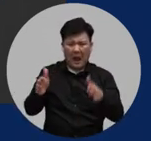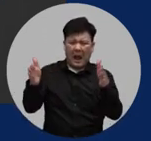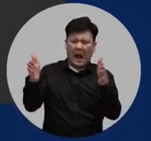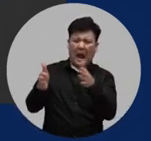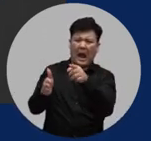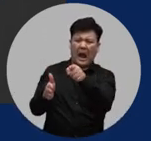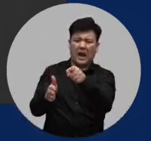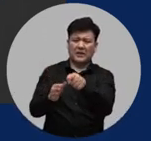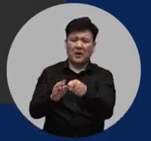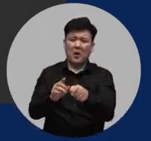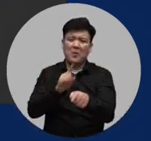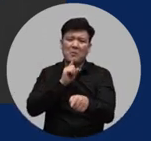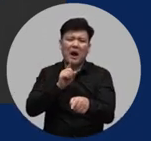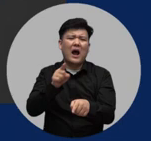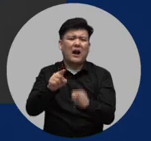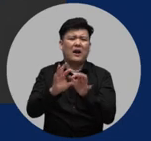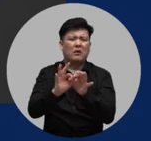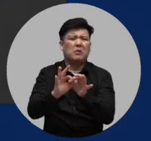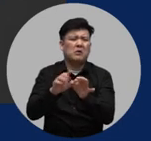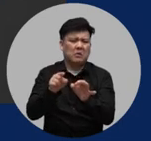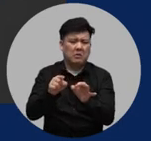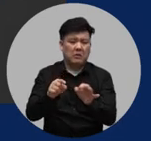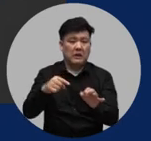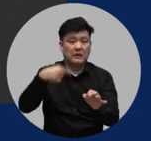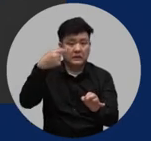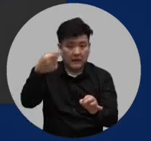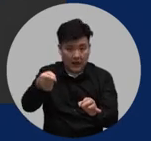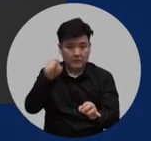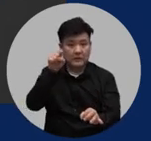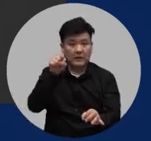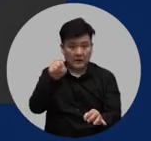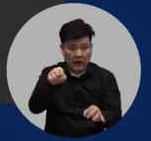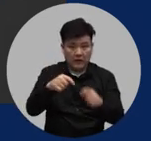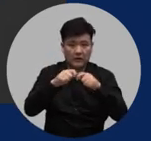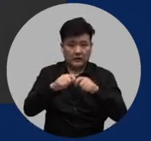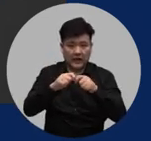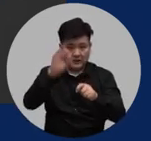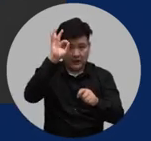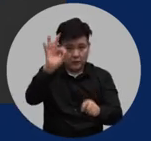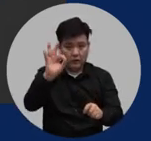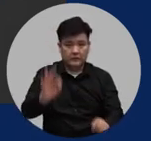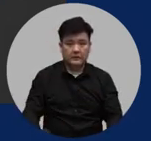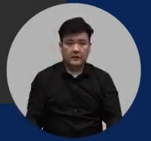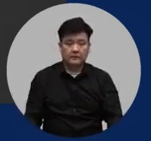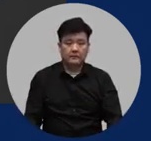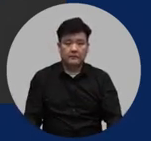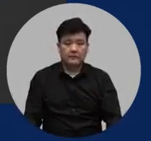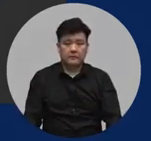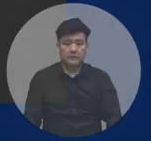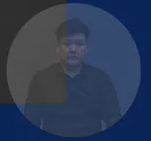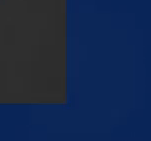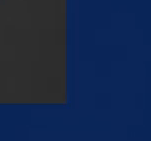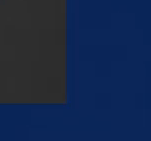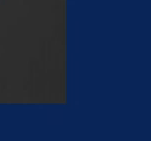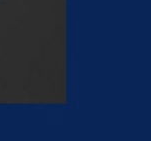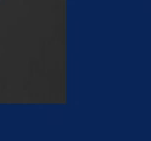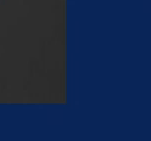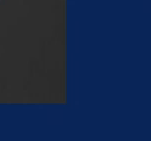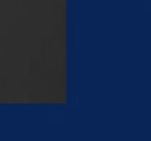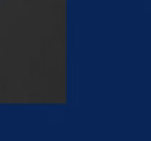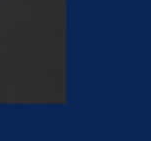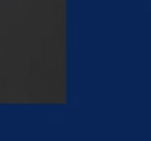부실하다와 같이 이야기하는 경우입니다. 다음을 클릭하여 자세히 살펴보세요.